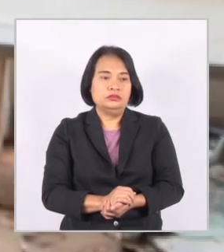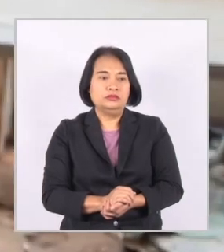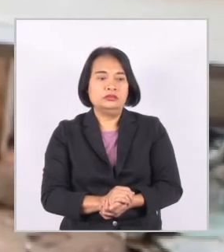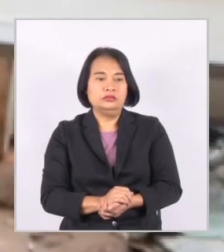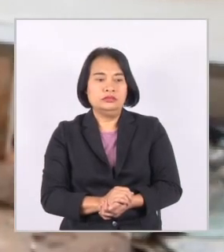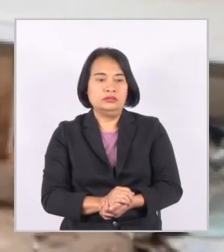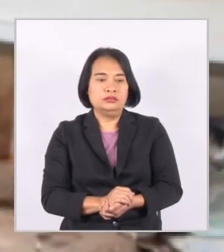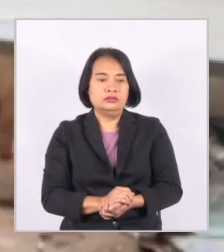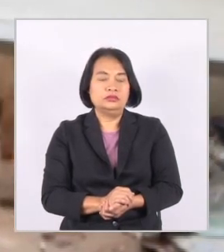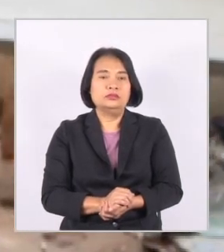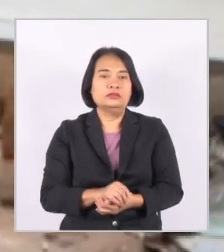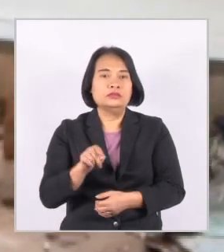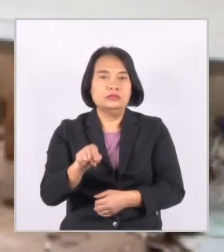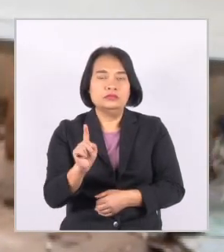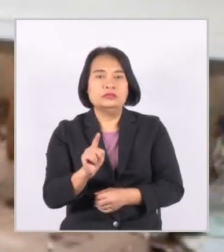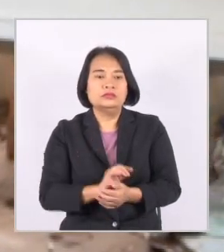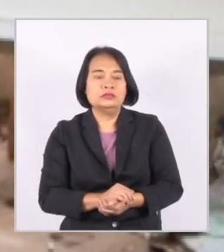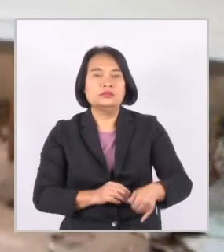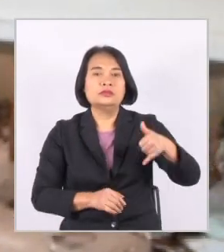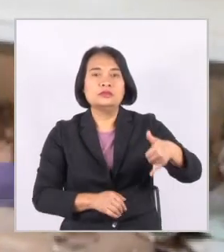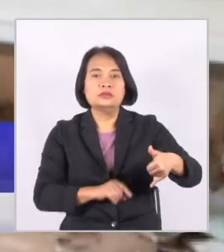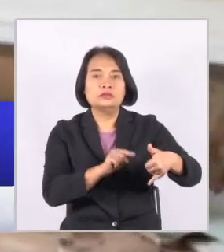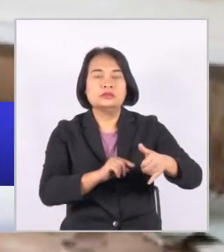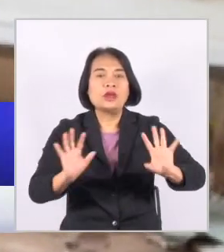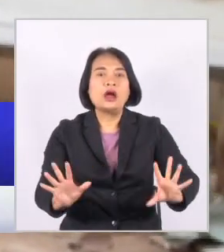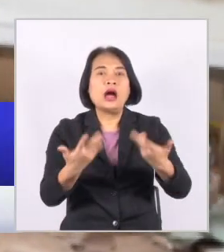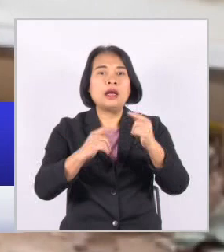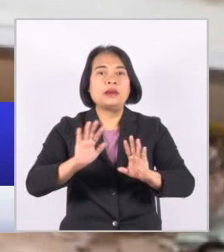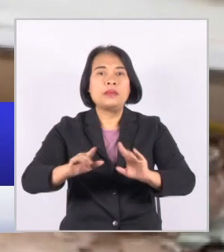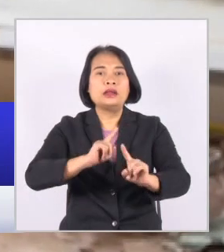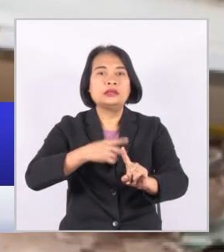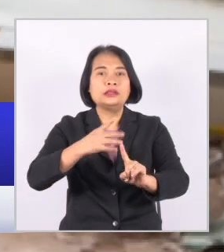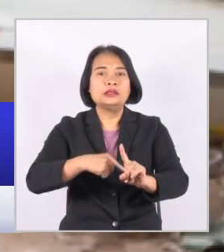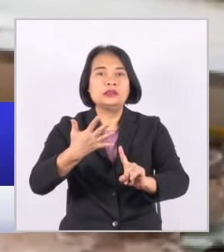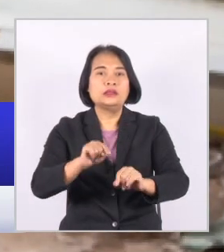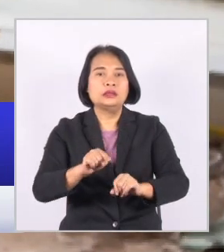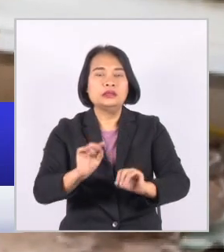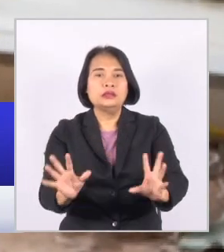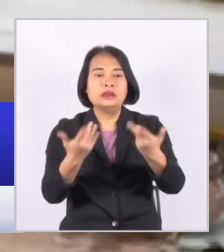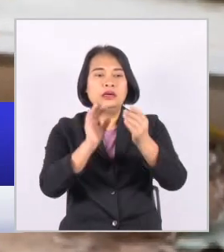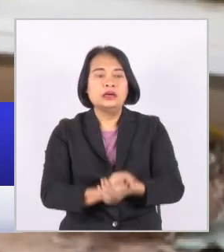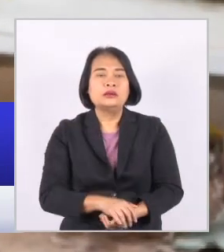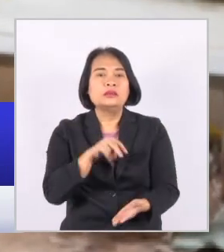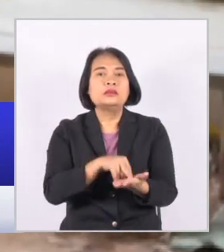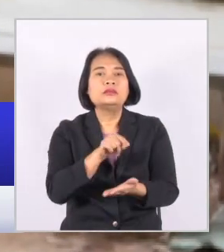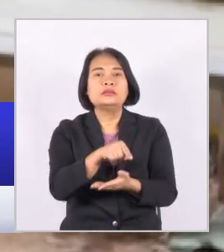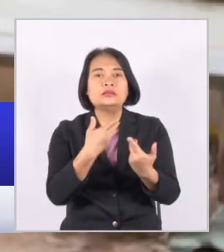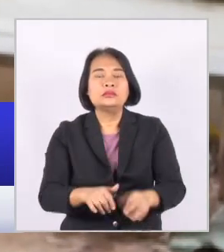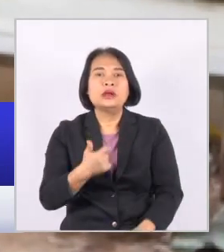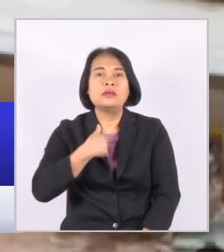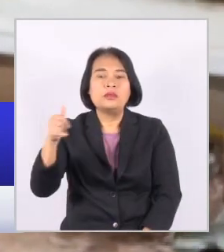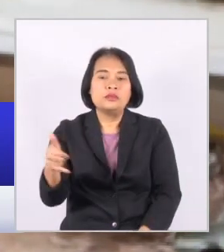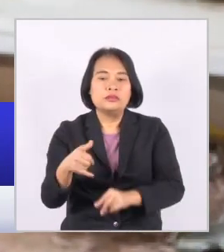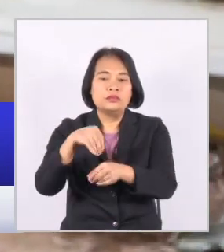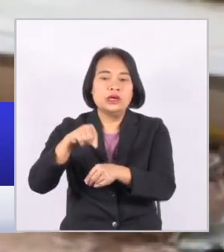แกยืนอยู่ที่นั่นก่อนถึงก็แกหายไปสักประมาณ 4-5 เดือนแล้วก็แกมายืนใหม่ถึงก็ผมยืนอยู่ที่นั่น2เดือนแ